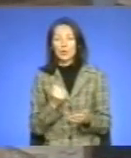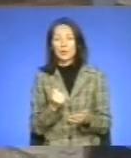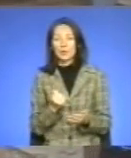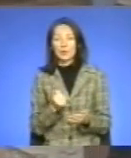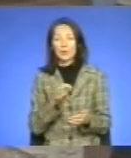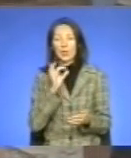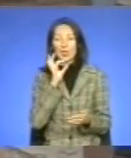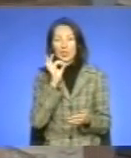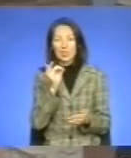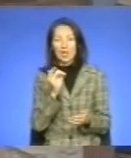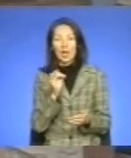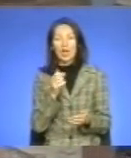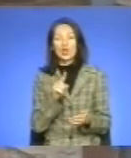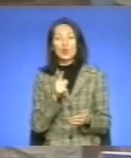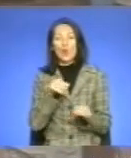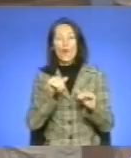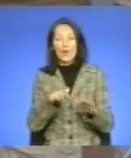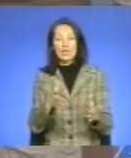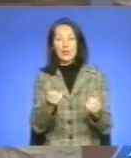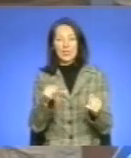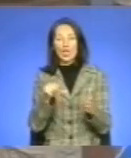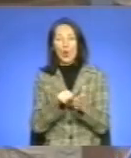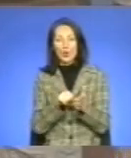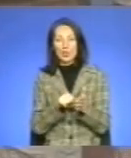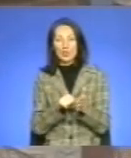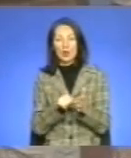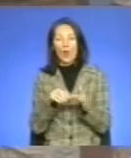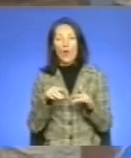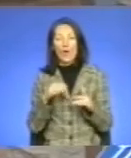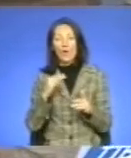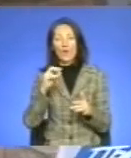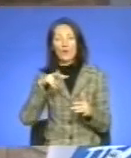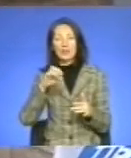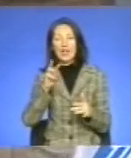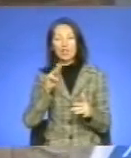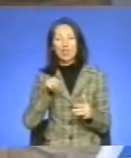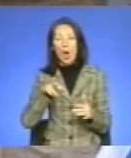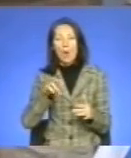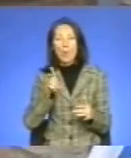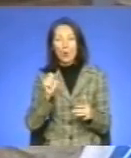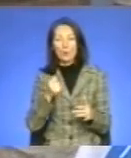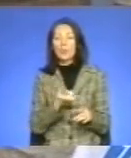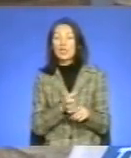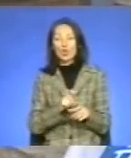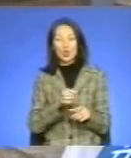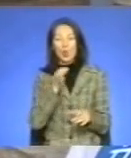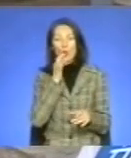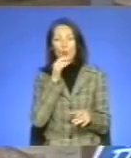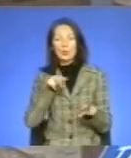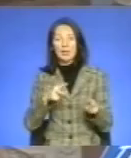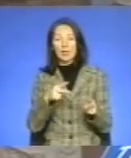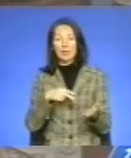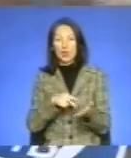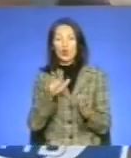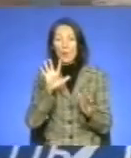Скажи, будь ласка, чому вирішив взяти участь? Взяти участь? Мені дуже подобаються танці. І я вже ходжу